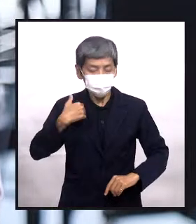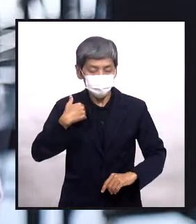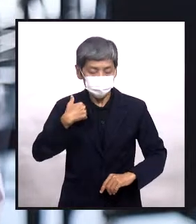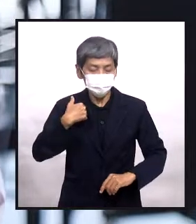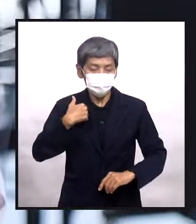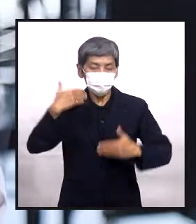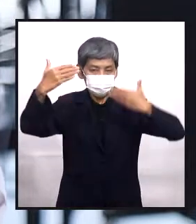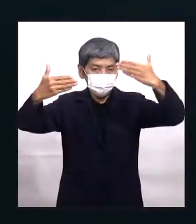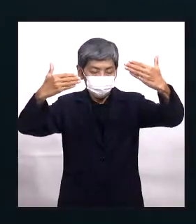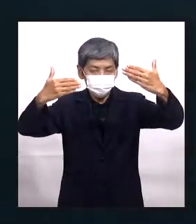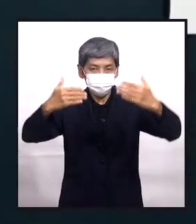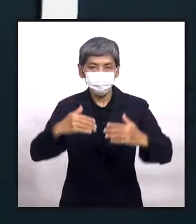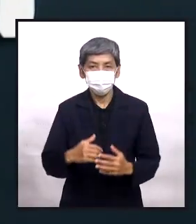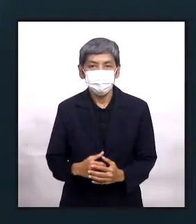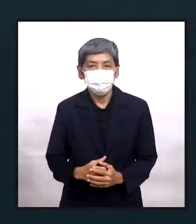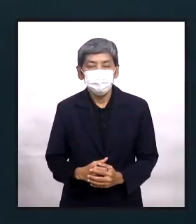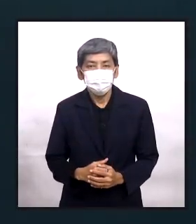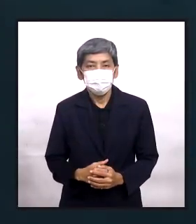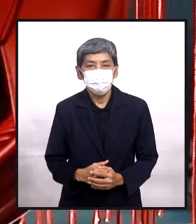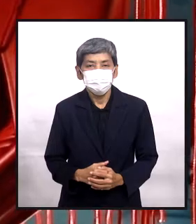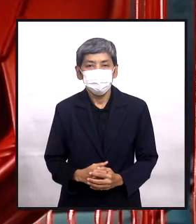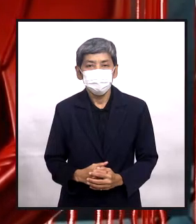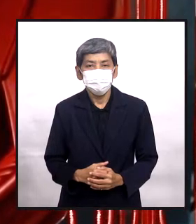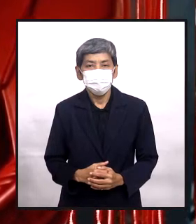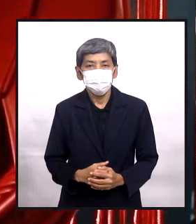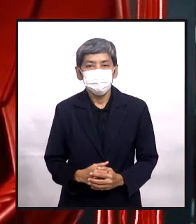คะ ใช่ใช่ใช่